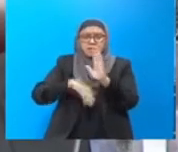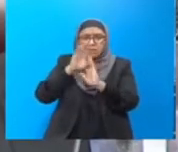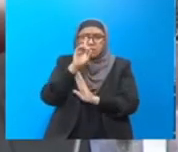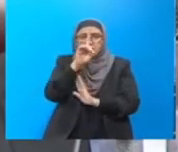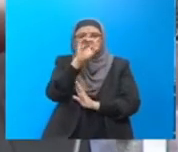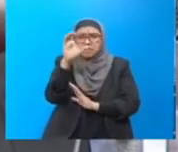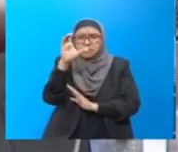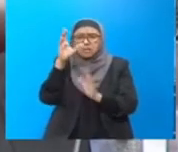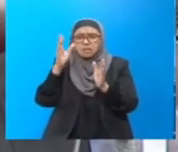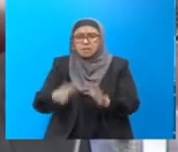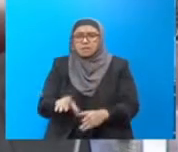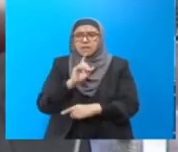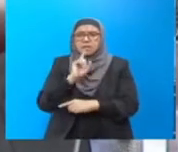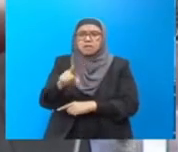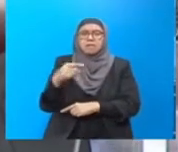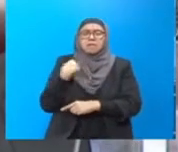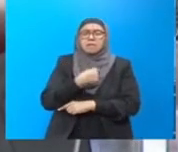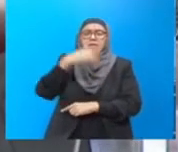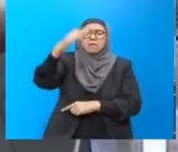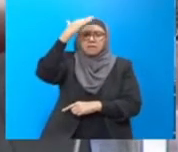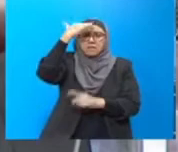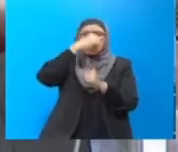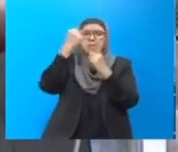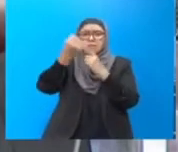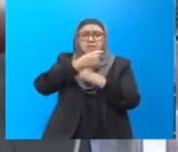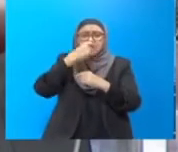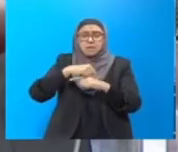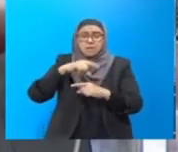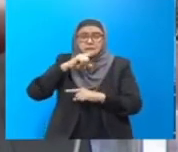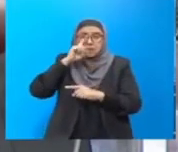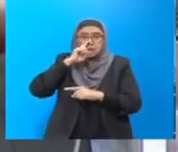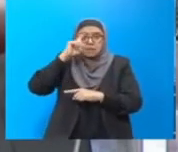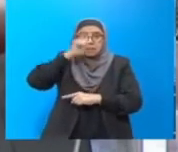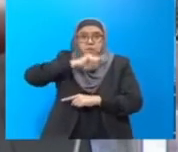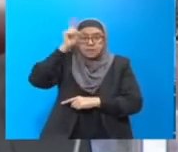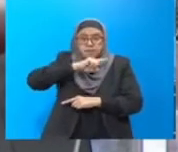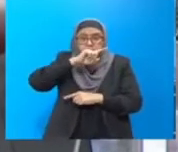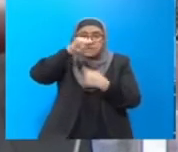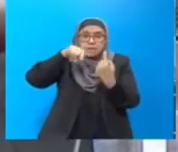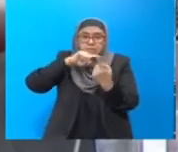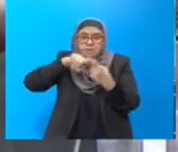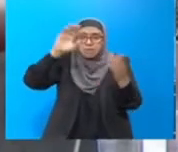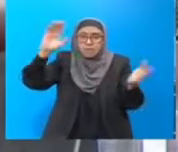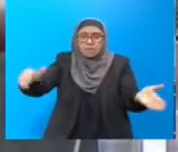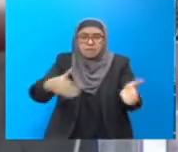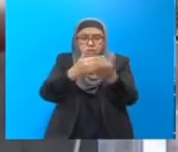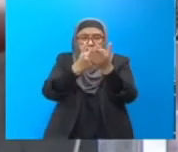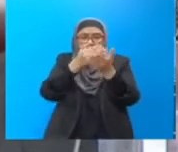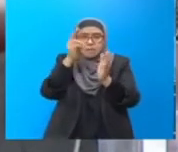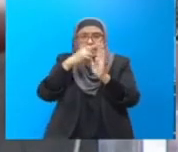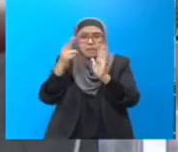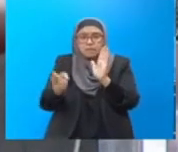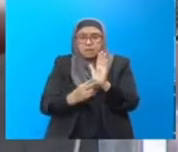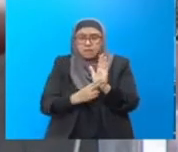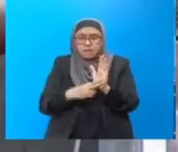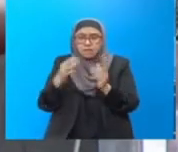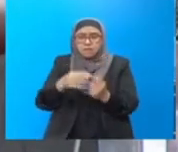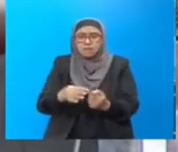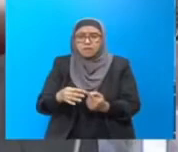sangat luar biasa tansri jadi bila dia mengambilkan mengempuk memperkenalkan Rang undang-undang